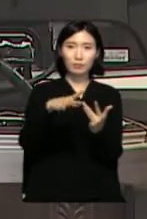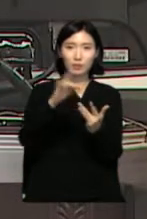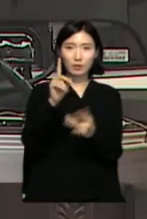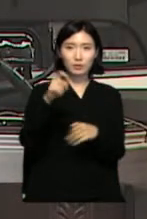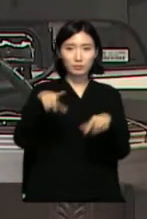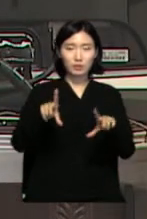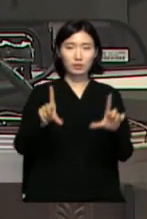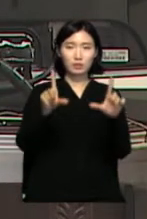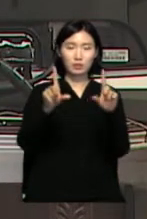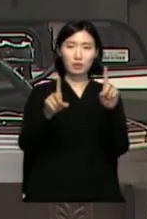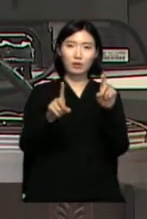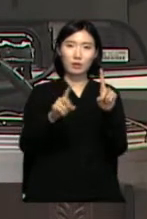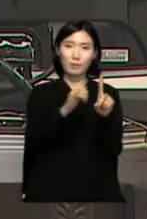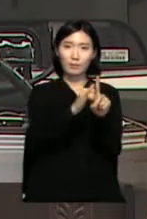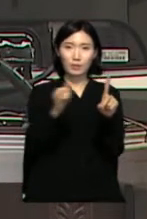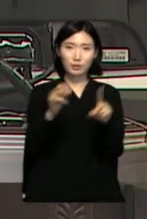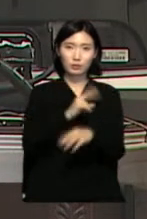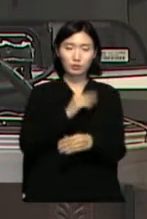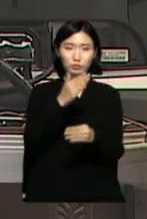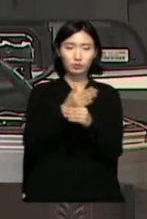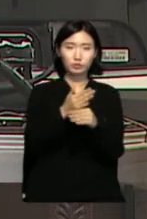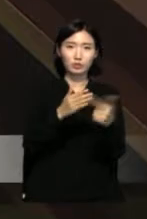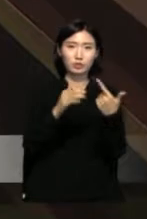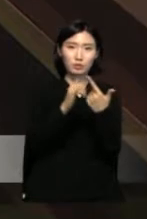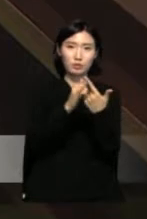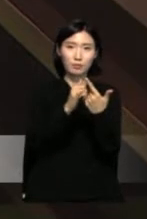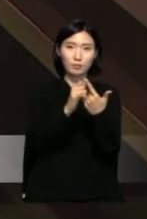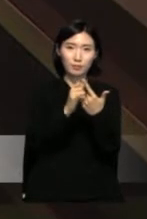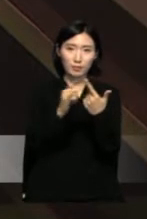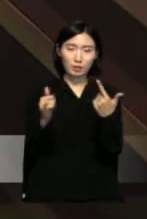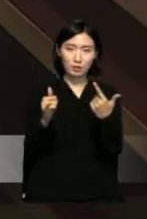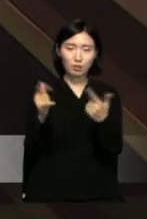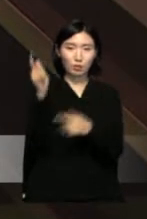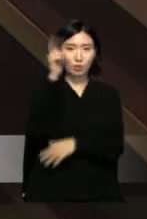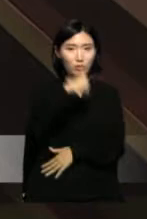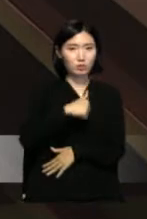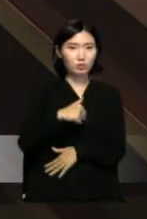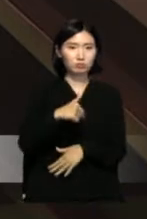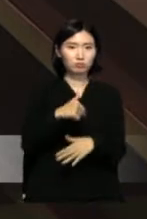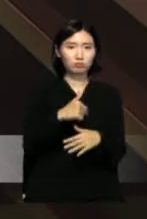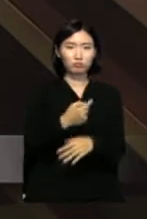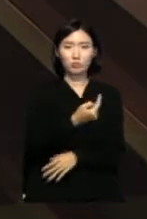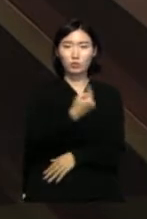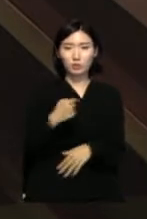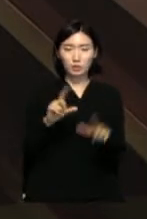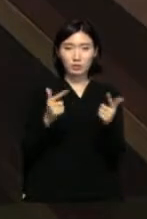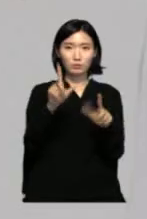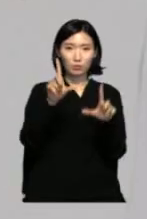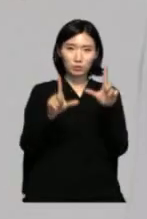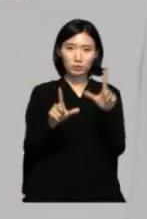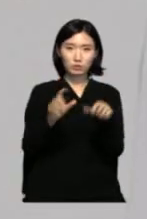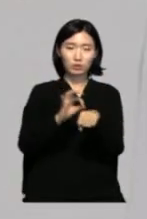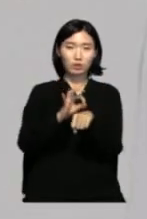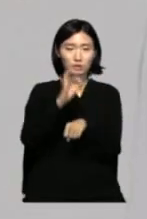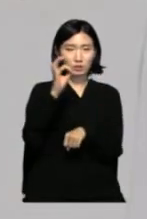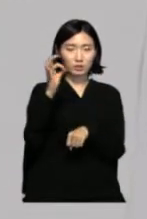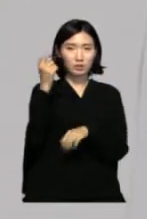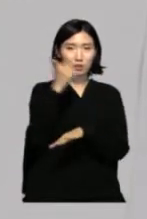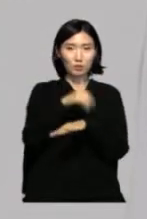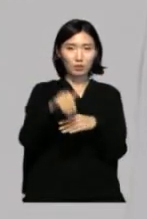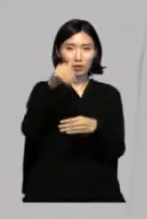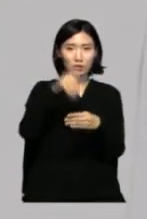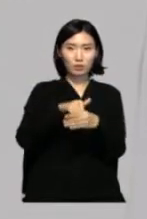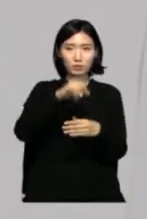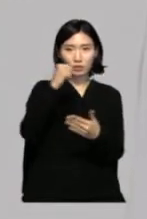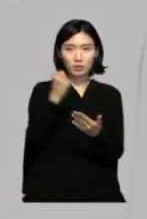11일, 11명의 의원 가운데 6명이 오전 내내 모습을 드러내지 않았습니다. 결국 10시로 예정된 선거는